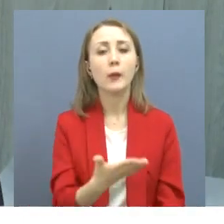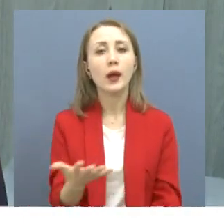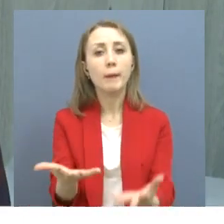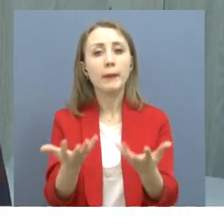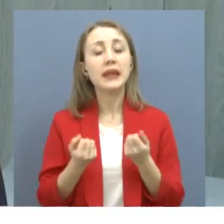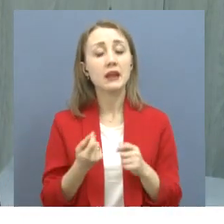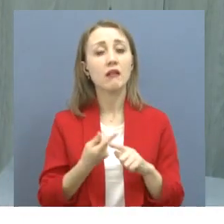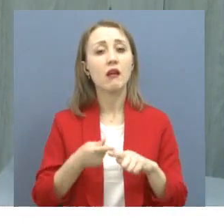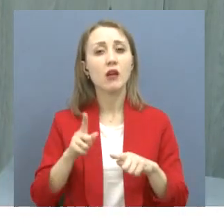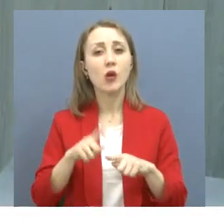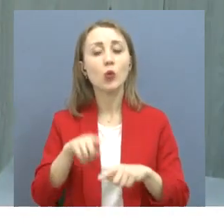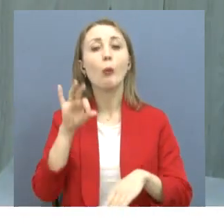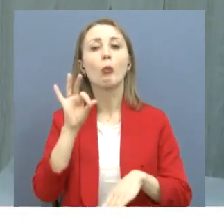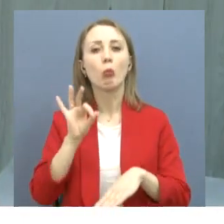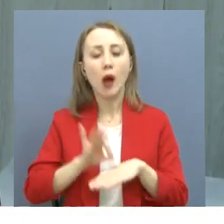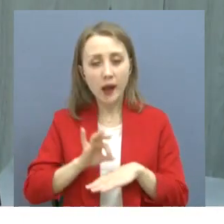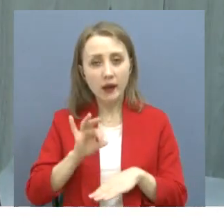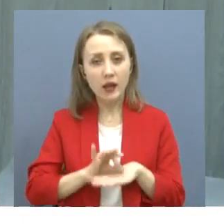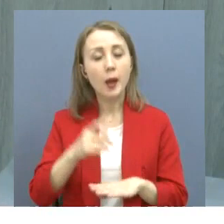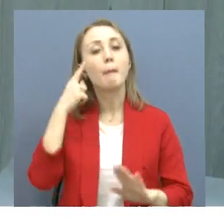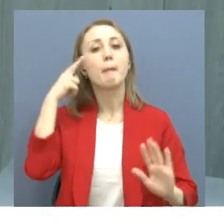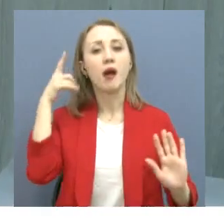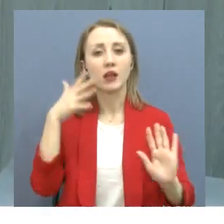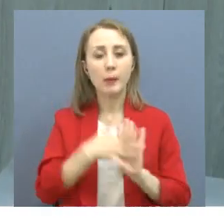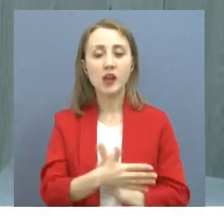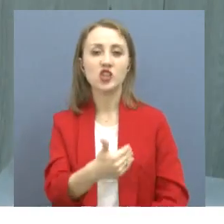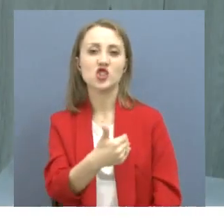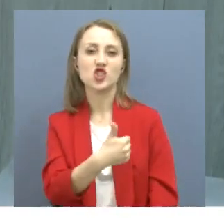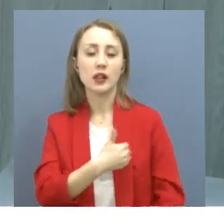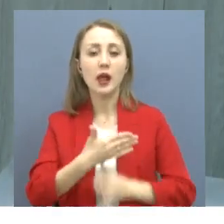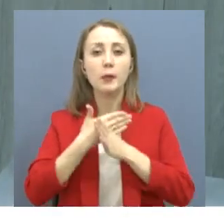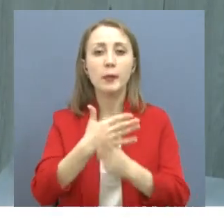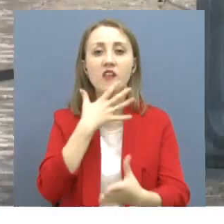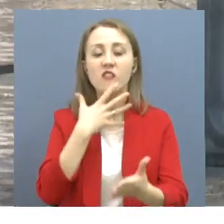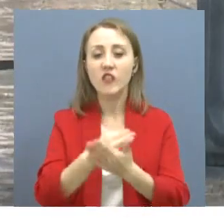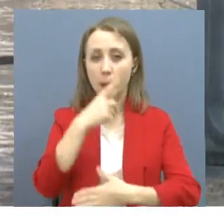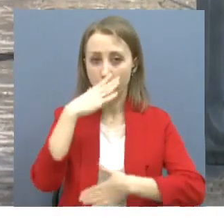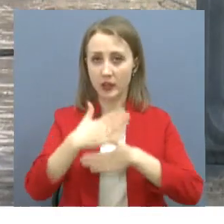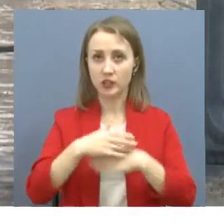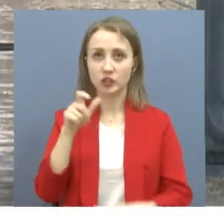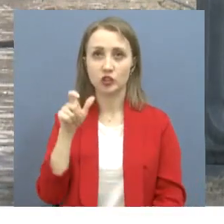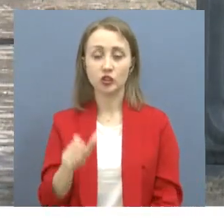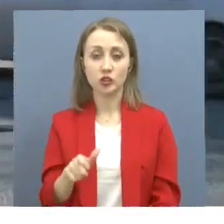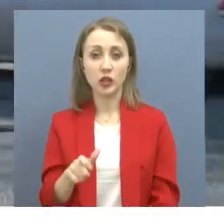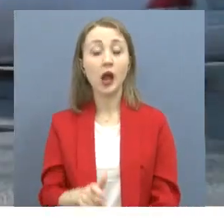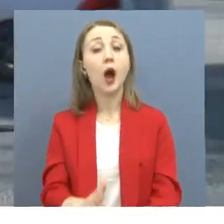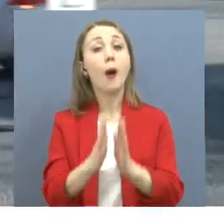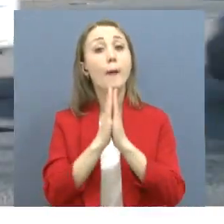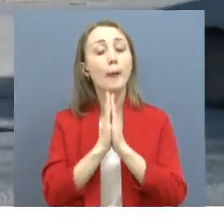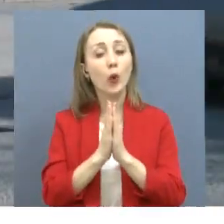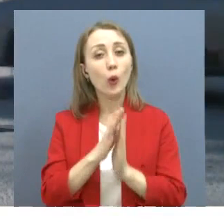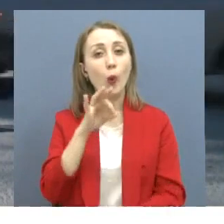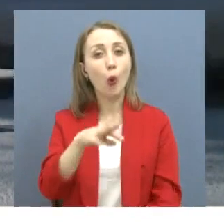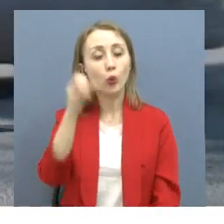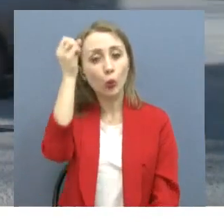эту пандемию с пониманием, желанием помочь своему ближнему. Рекомендация от мудрого политика